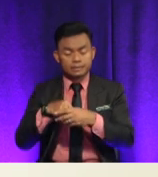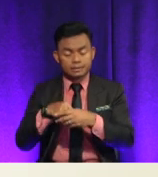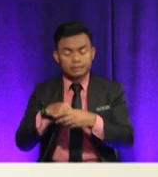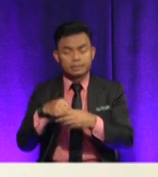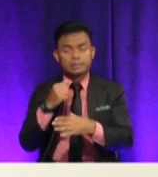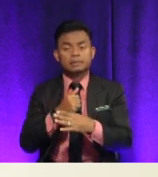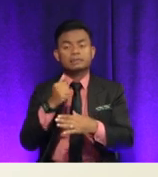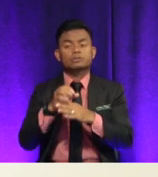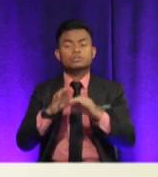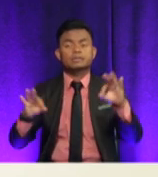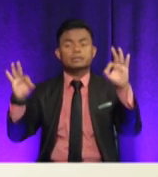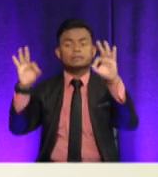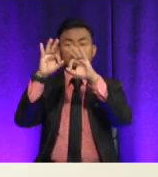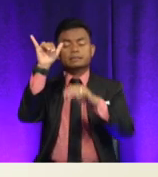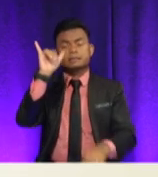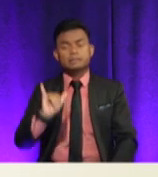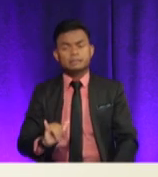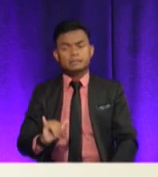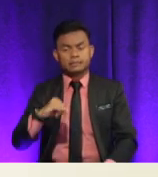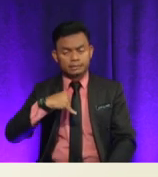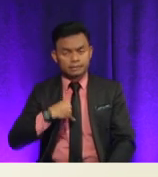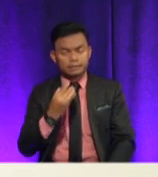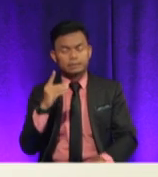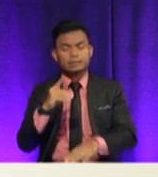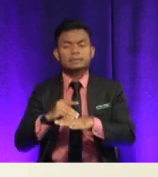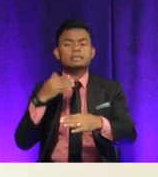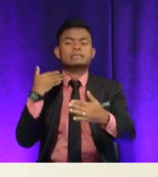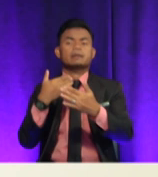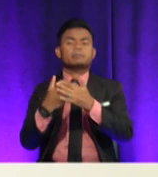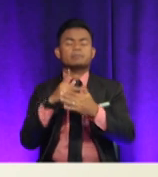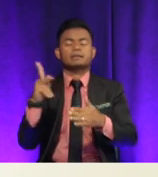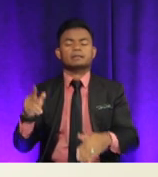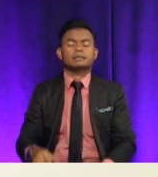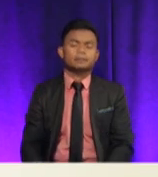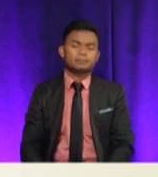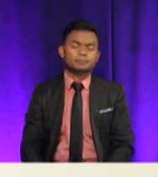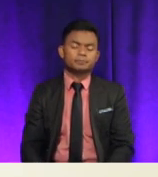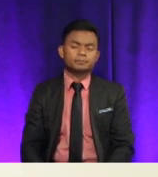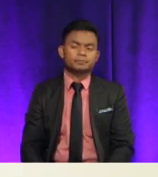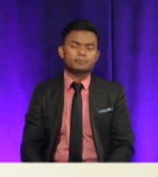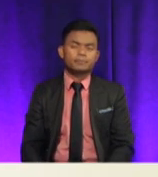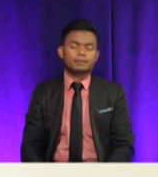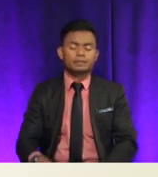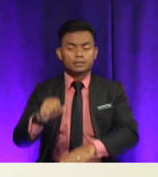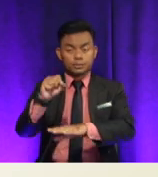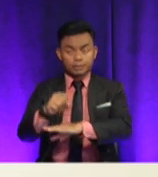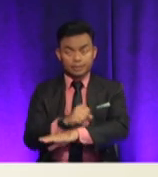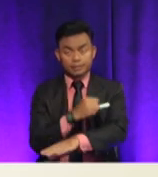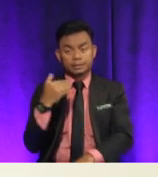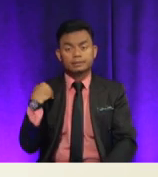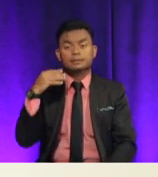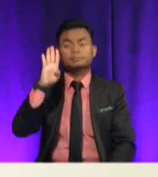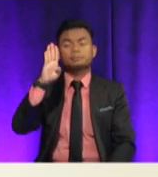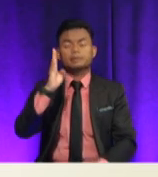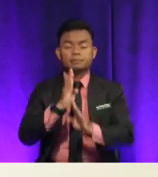kemudian kemudian kalau kita lihat di sini syair juga mempunyai empat baris dalam satu rangkap